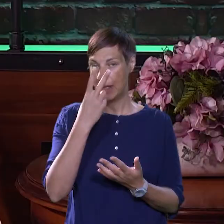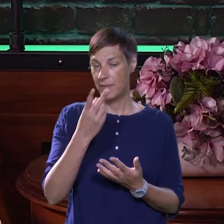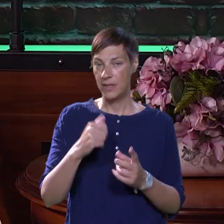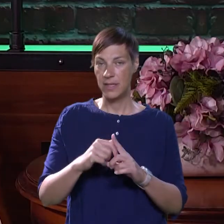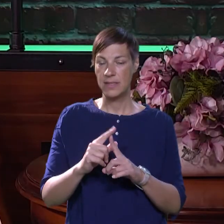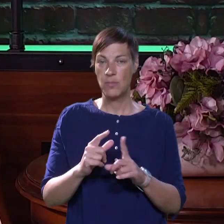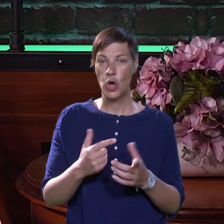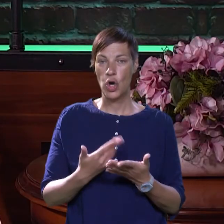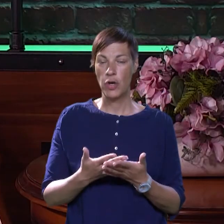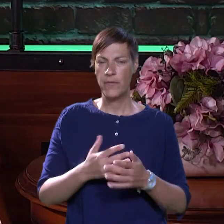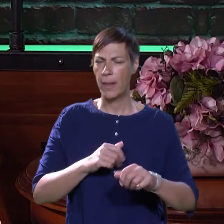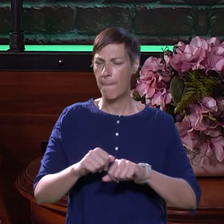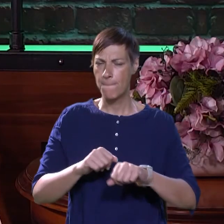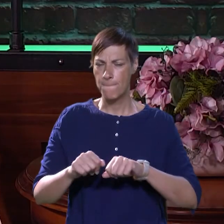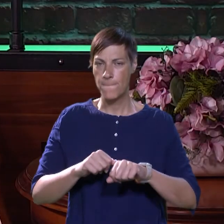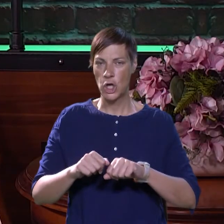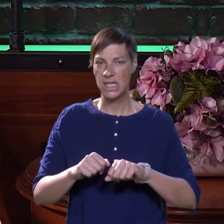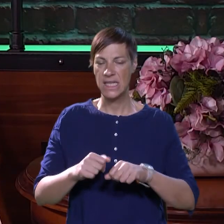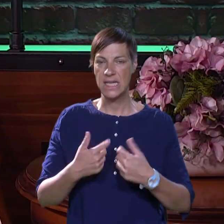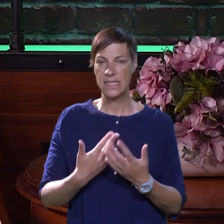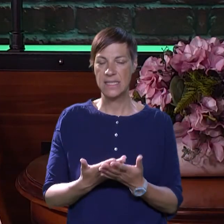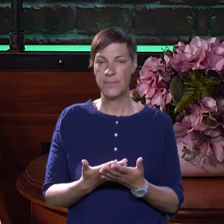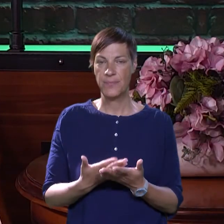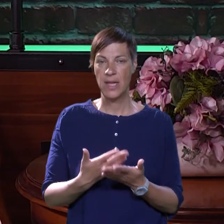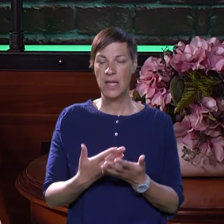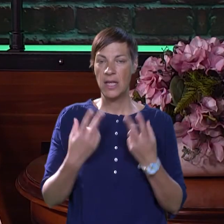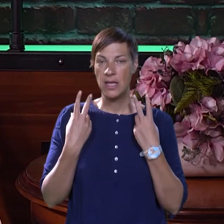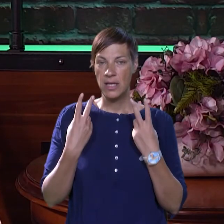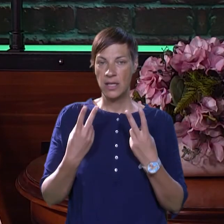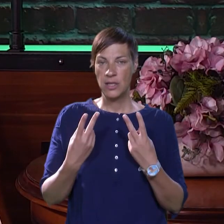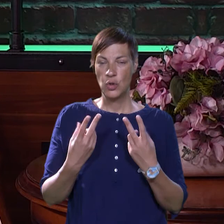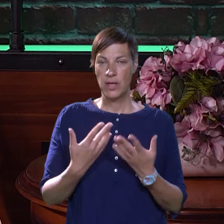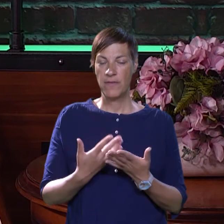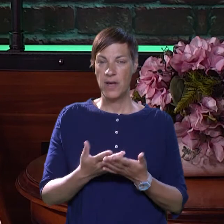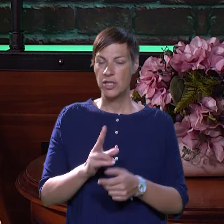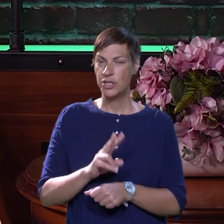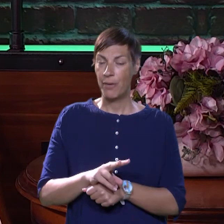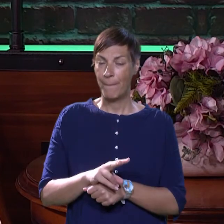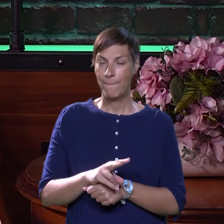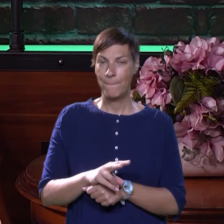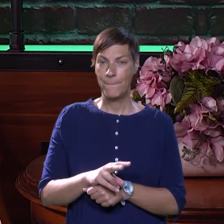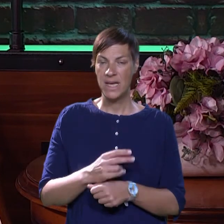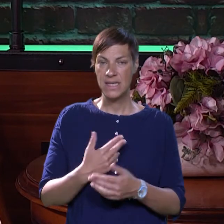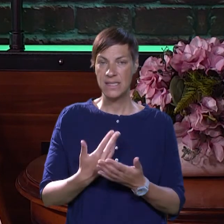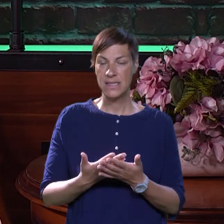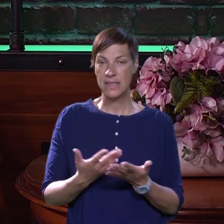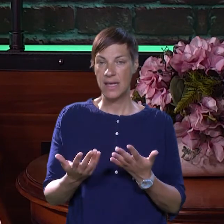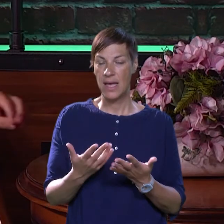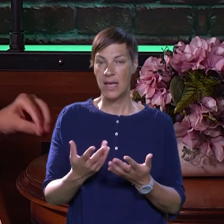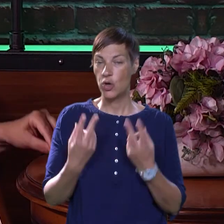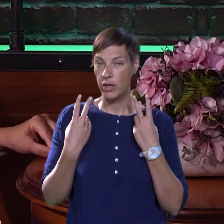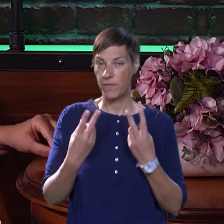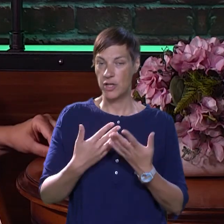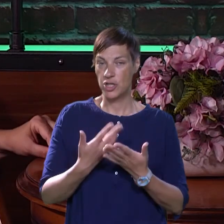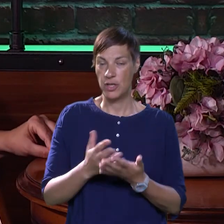Vidjeli smo COVID, vidjeli smo dakle potres. Tu je vrlo važno, pazite, da ako je